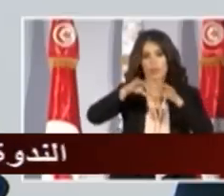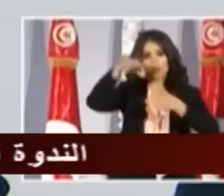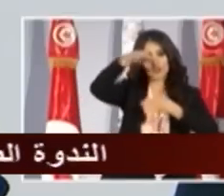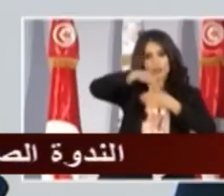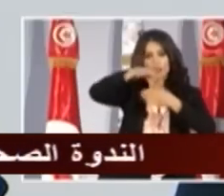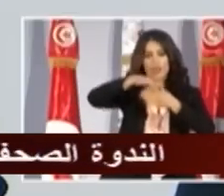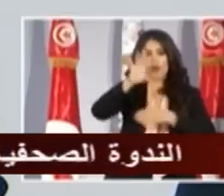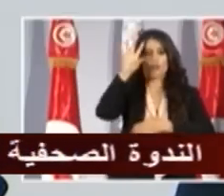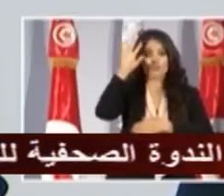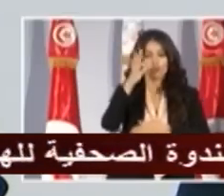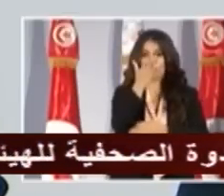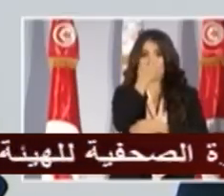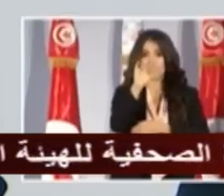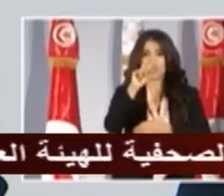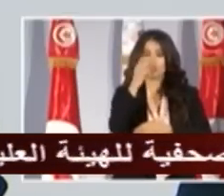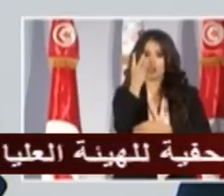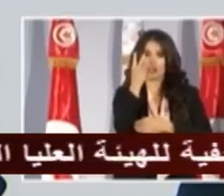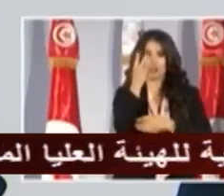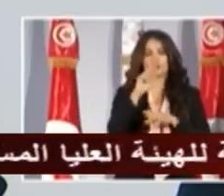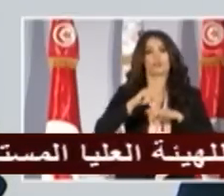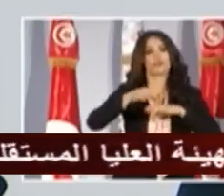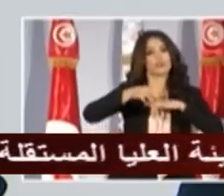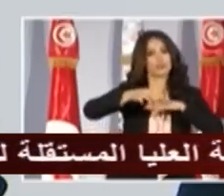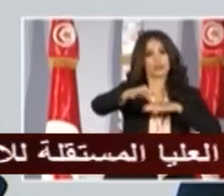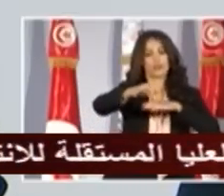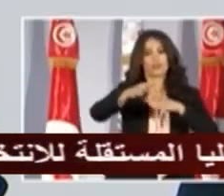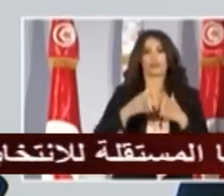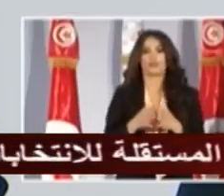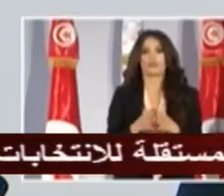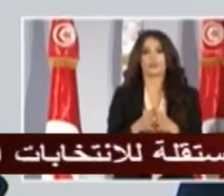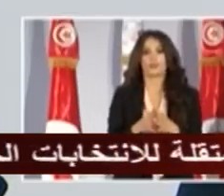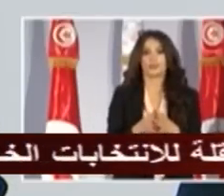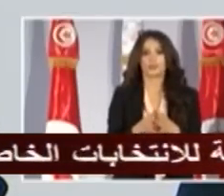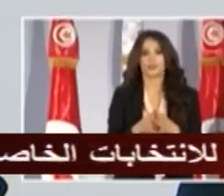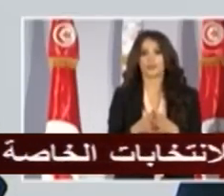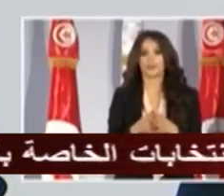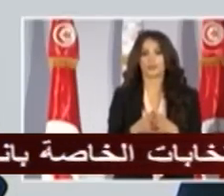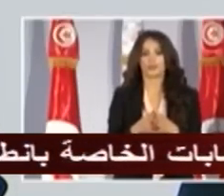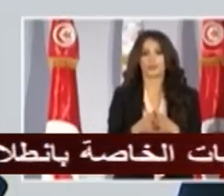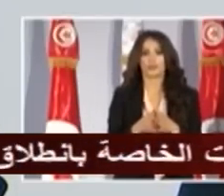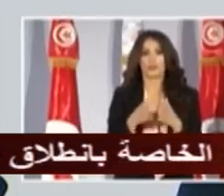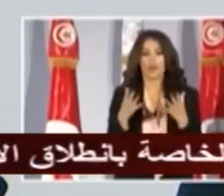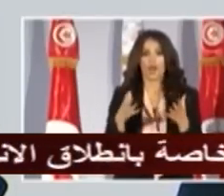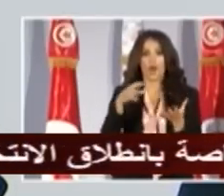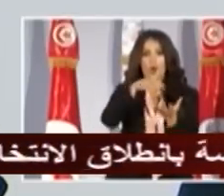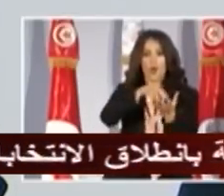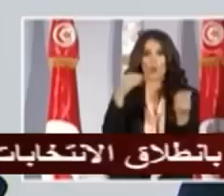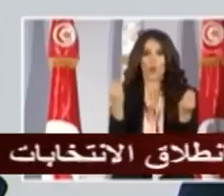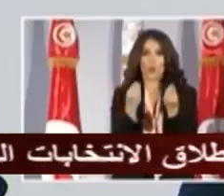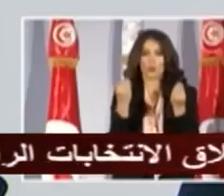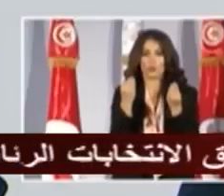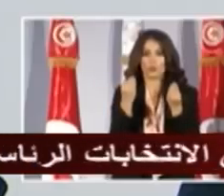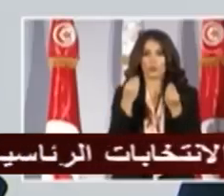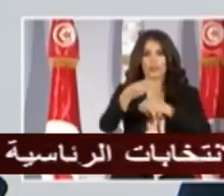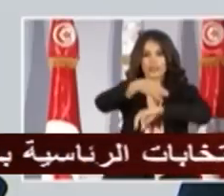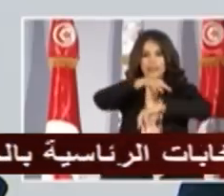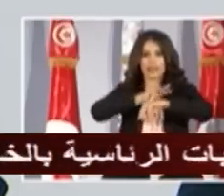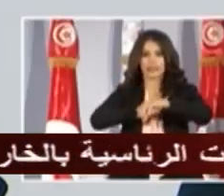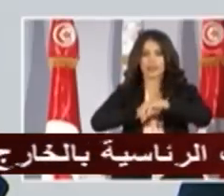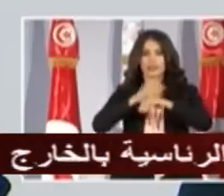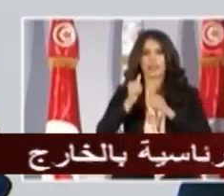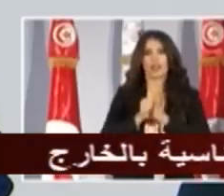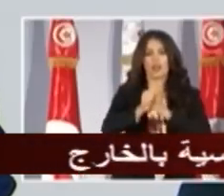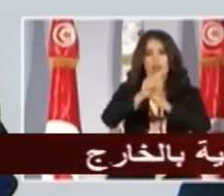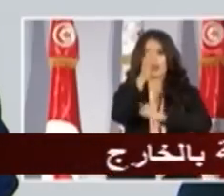اثنين الفرعيه في ناس اثنين واقرها ب مرسيليا على